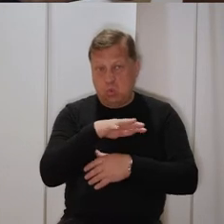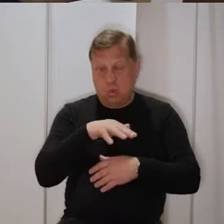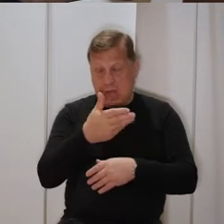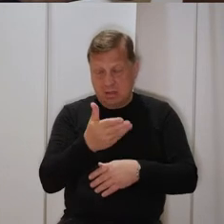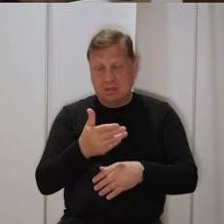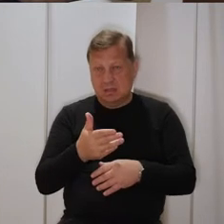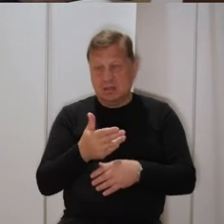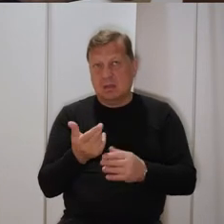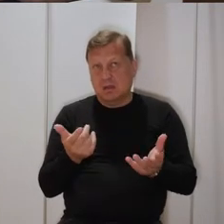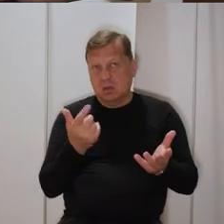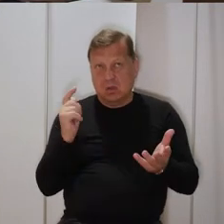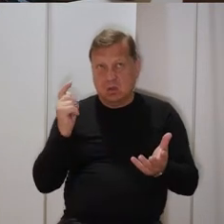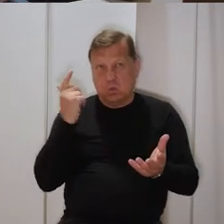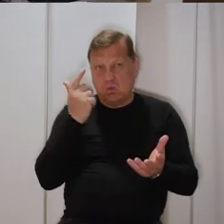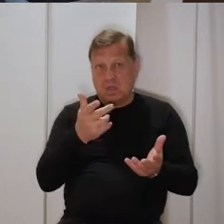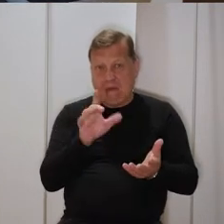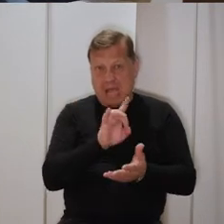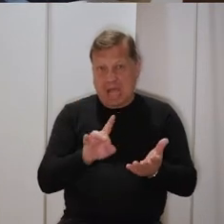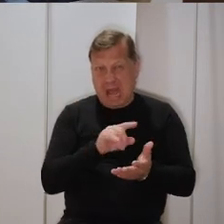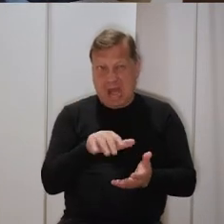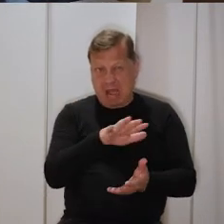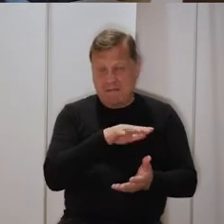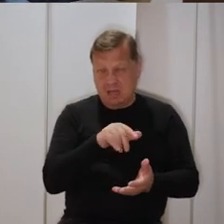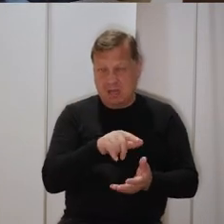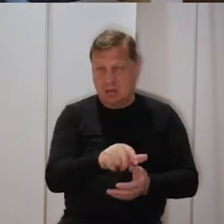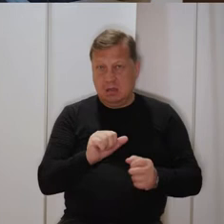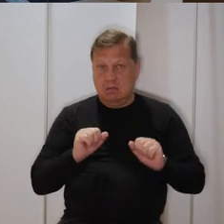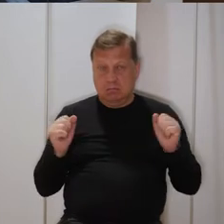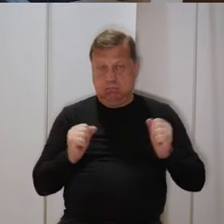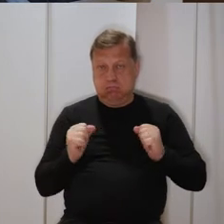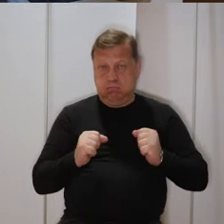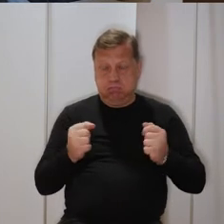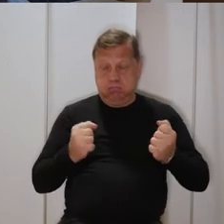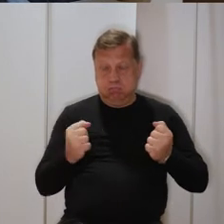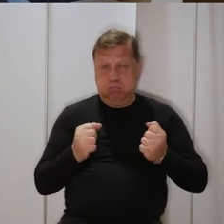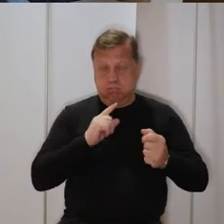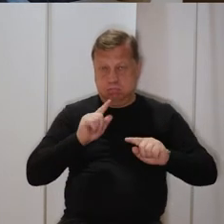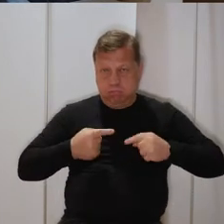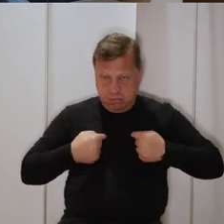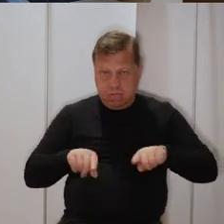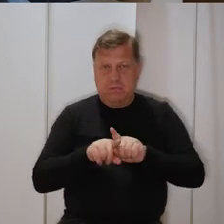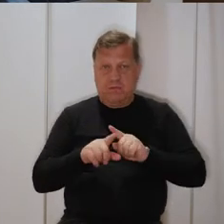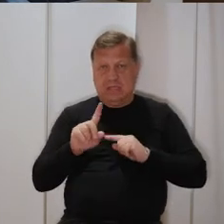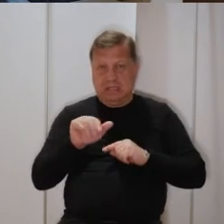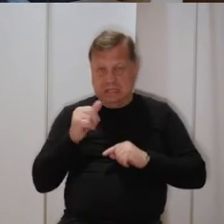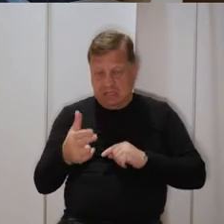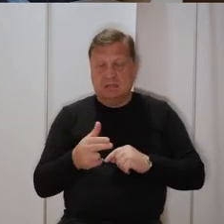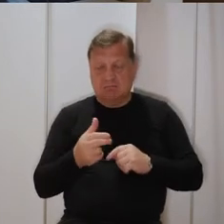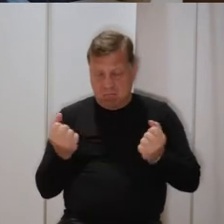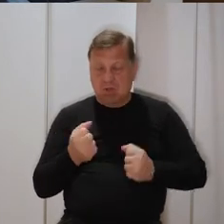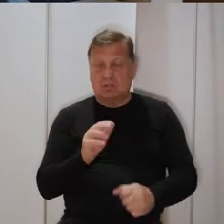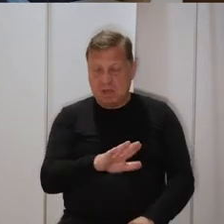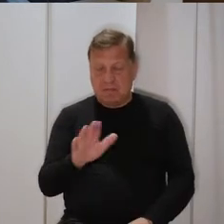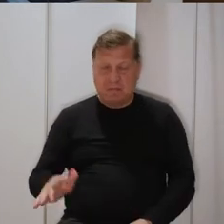czy chyba głównie grafika, bardzo prężnie odpowiada na, jakby realizuje ziny swoje.